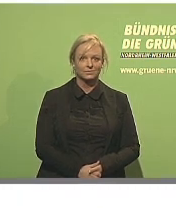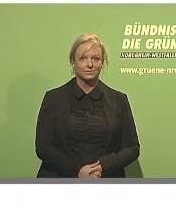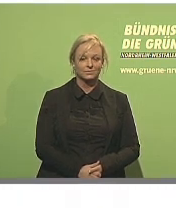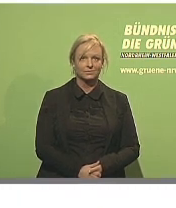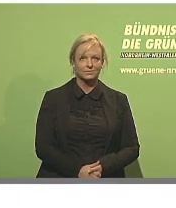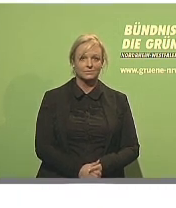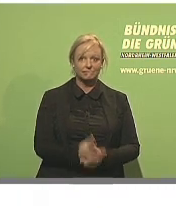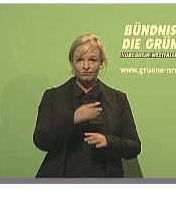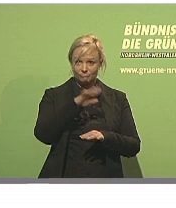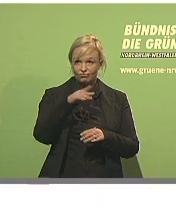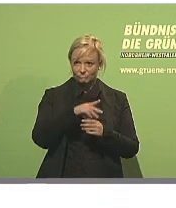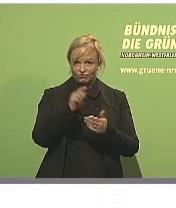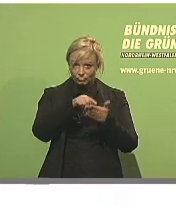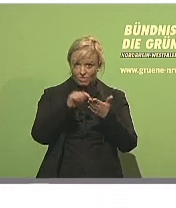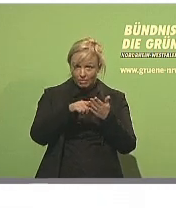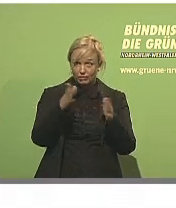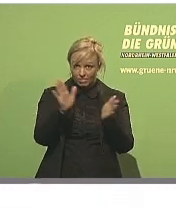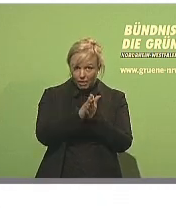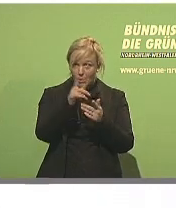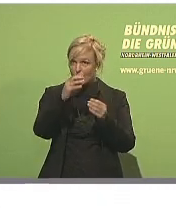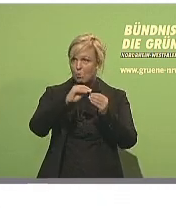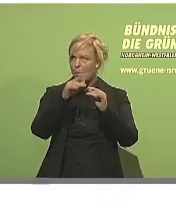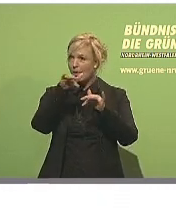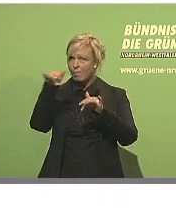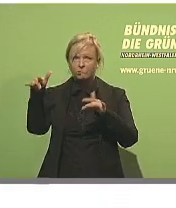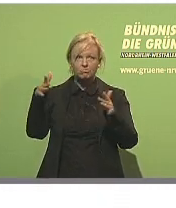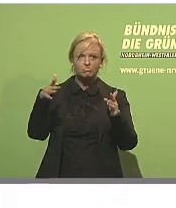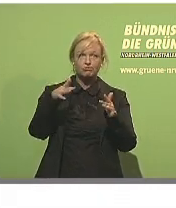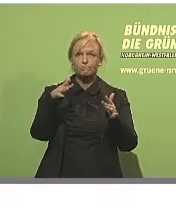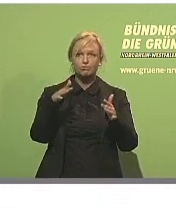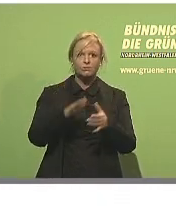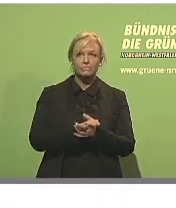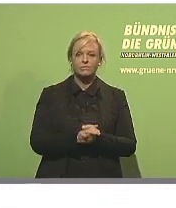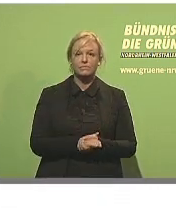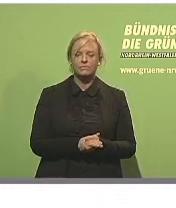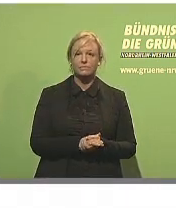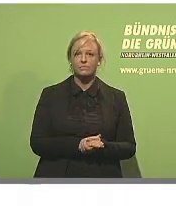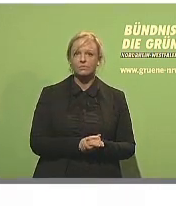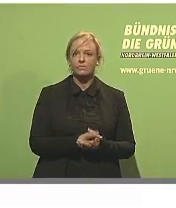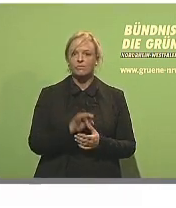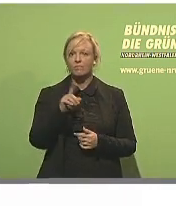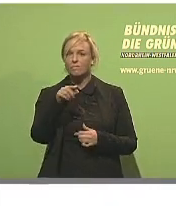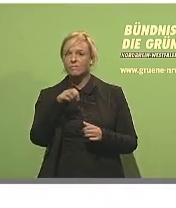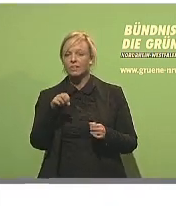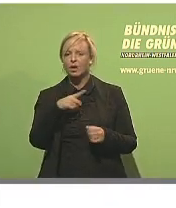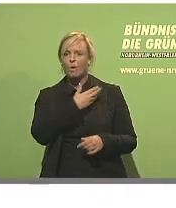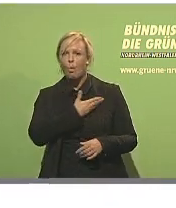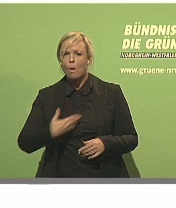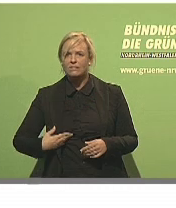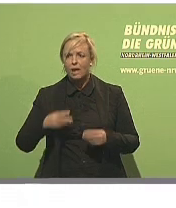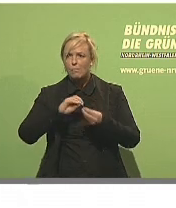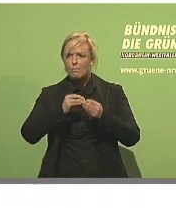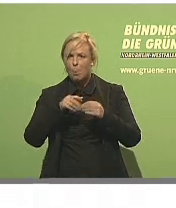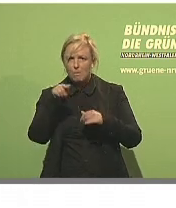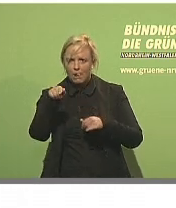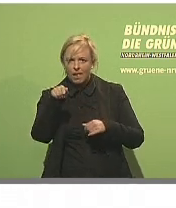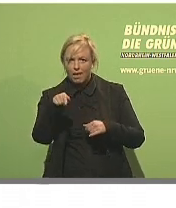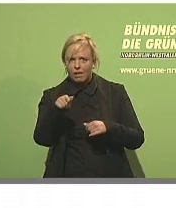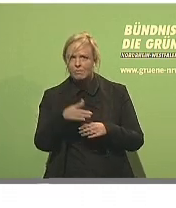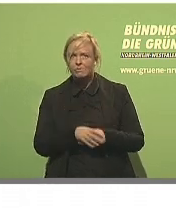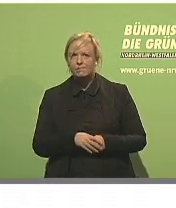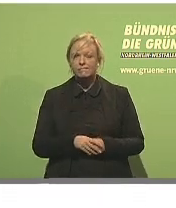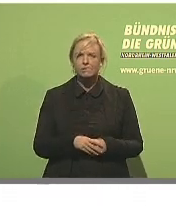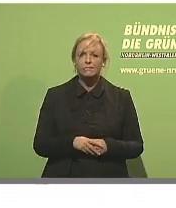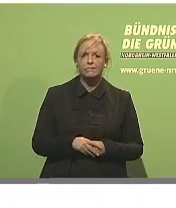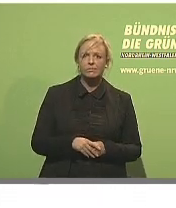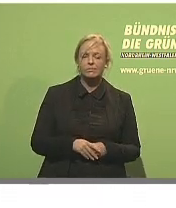Konnten alle abstimmen oder gibt es Probleme? Da vorne sehe ich, im Kreisverband Euskirchen gibt es Probleme oder an der Grenze zwischen Euskirchen und